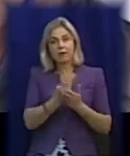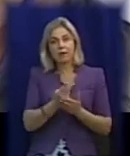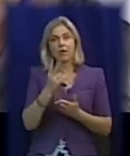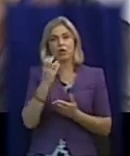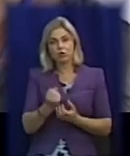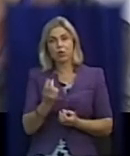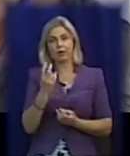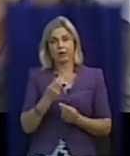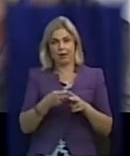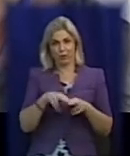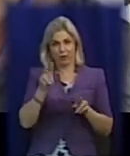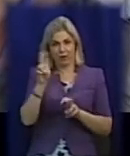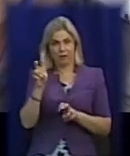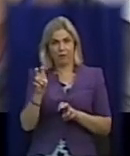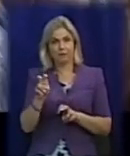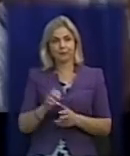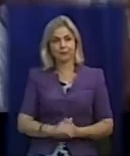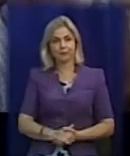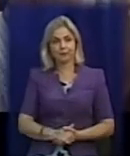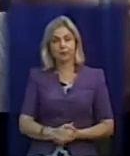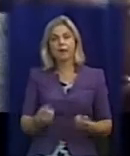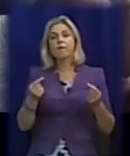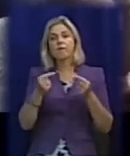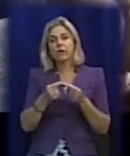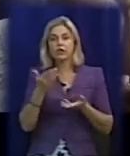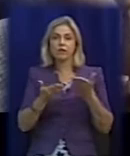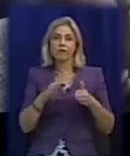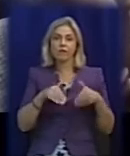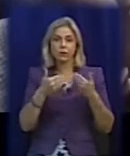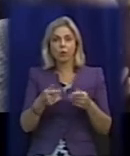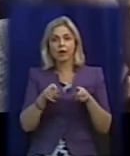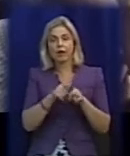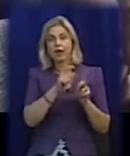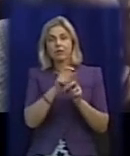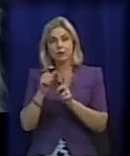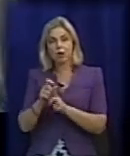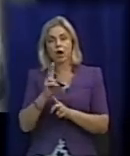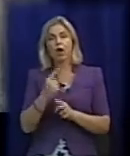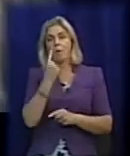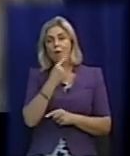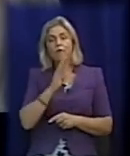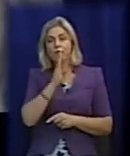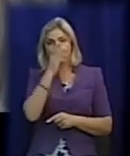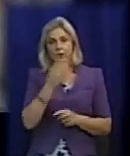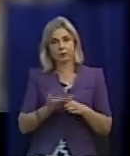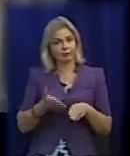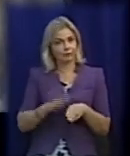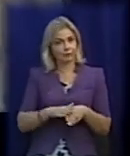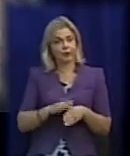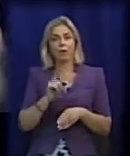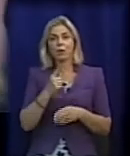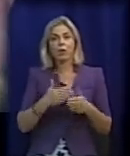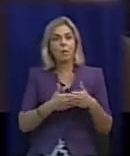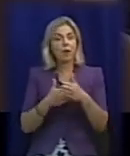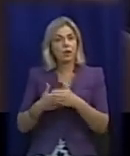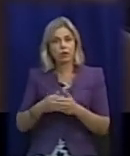цю тему, крім цього матеріалу. Визначити, чи відносяться певні висловлювання до мови ворожнечі, іноді складно, бо